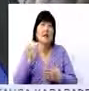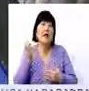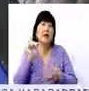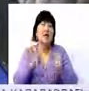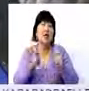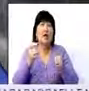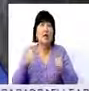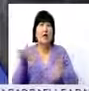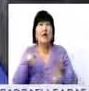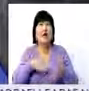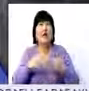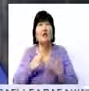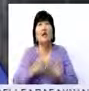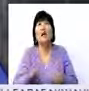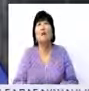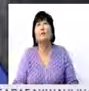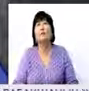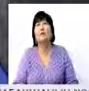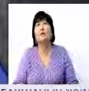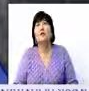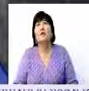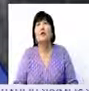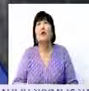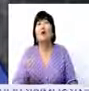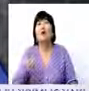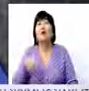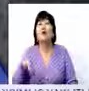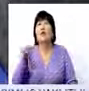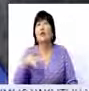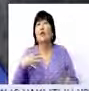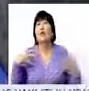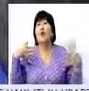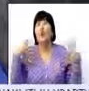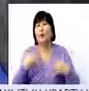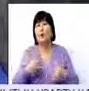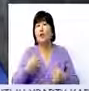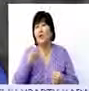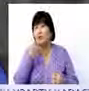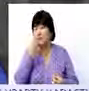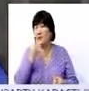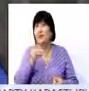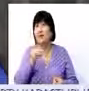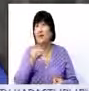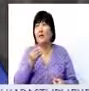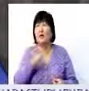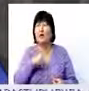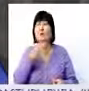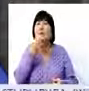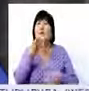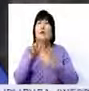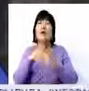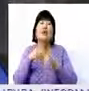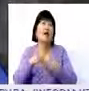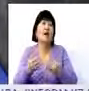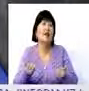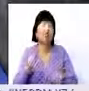келушілер дән риза. Бұл жердің барлық тондары жақсы, өте жақсы, сапалы. Өзіңіздің таңдағаныңызды аласыз